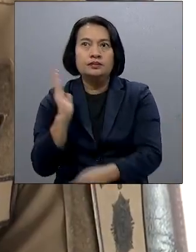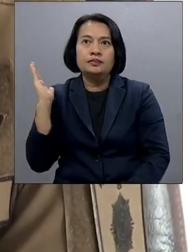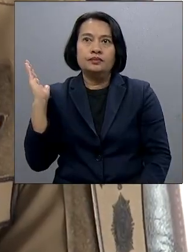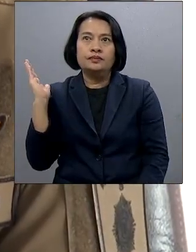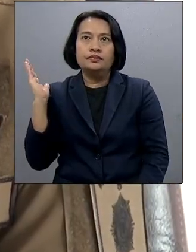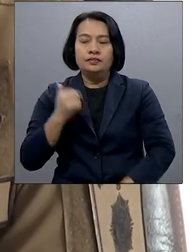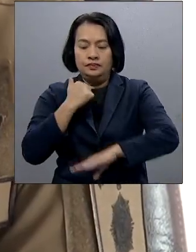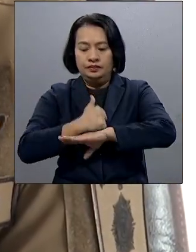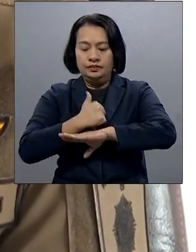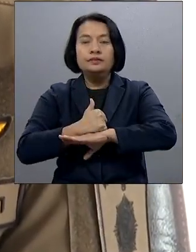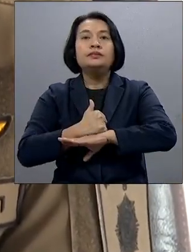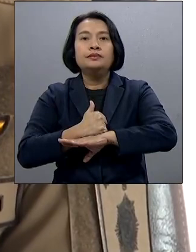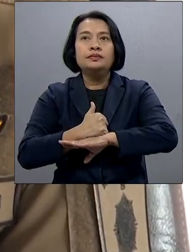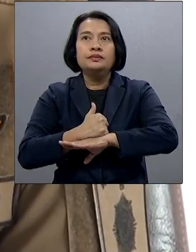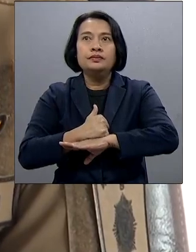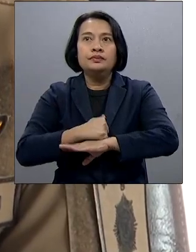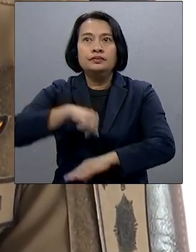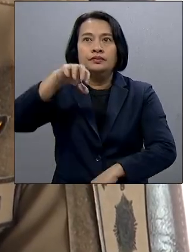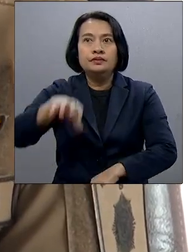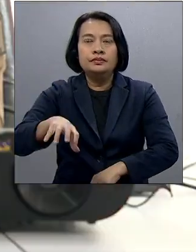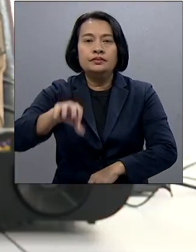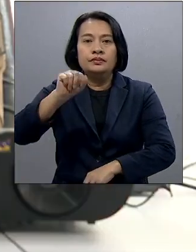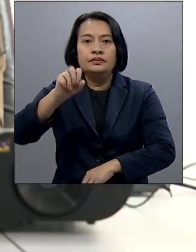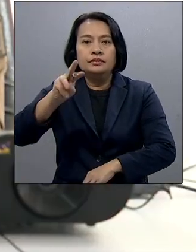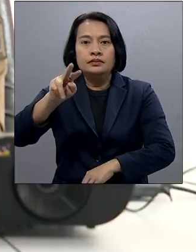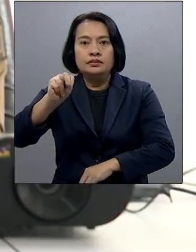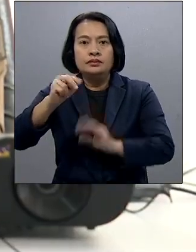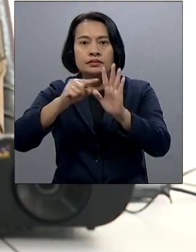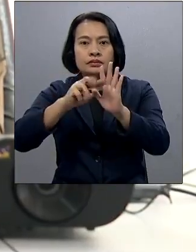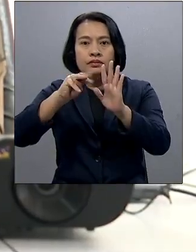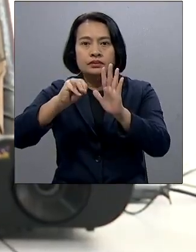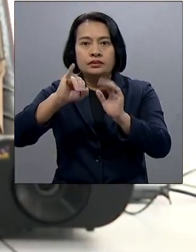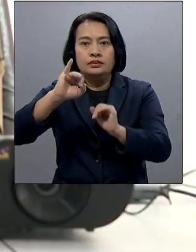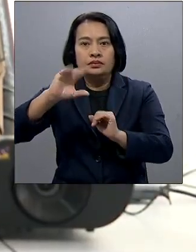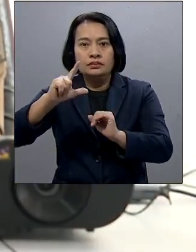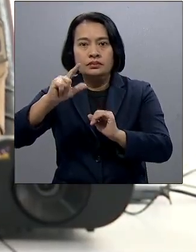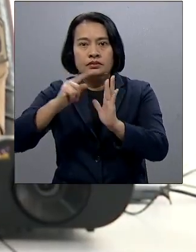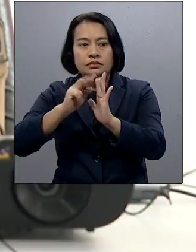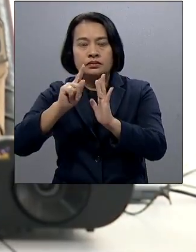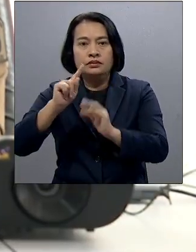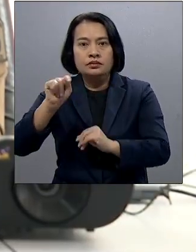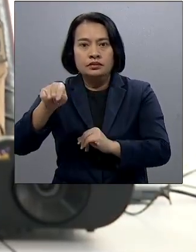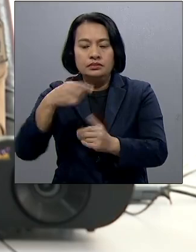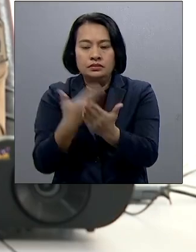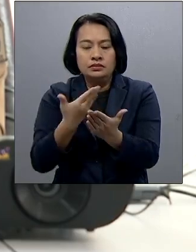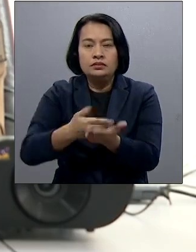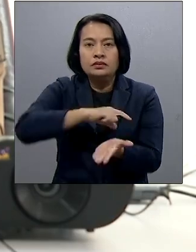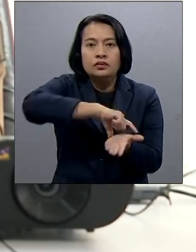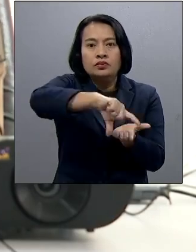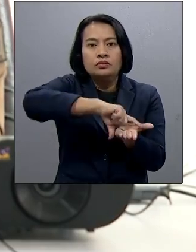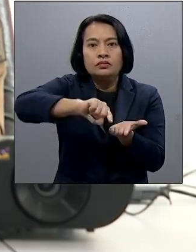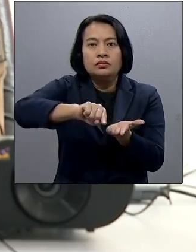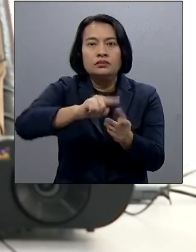านเป็นผู้กำกับการสภ.สนามชัยเขตเนี่ยแหละที่รับทำคดีเนี่ยนะคะแต่ว่าการโอนเงินเนี่ยมันโอนไปหล